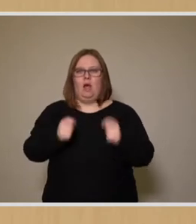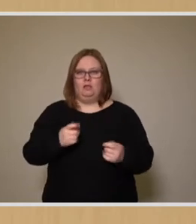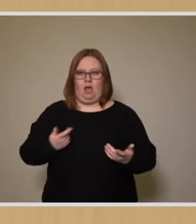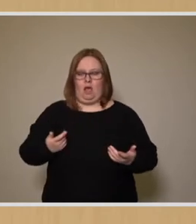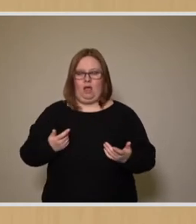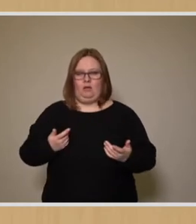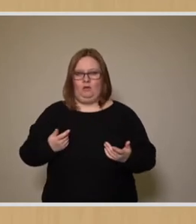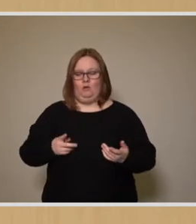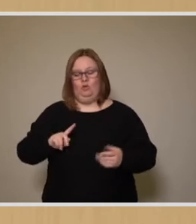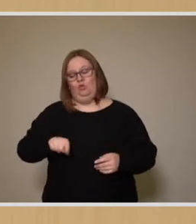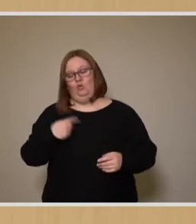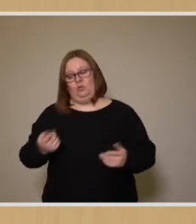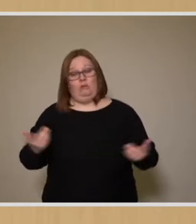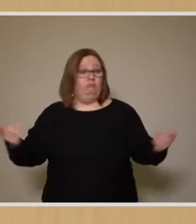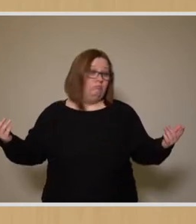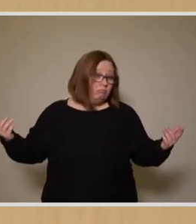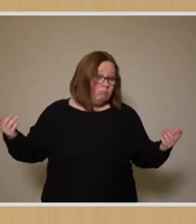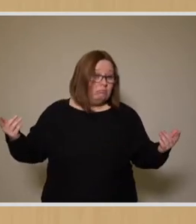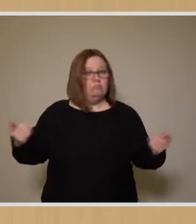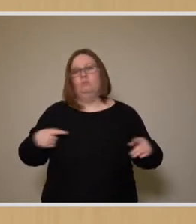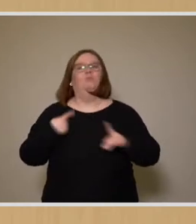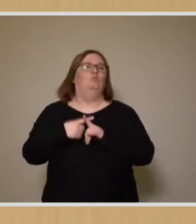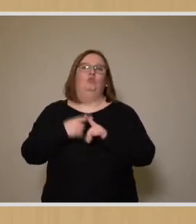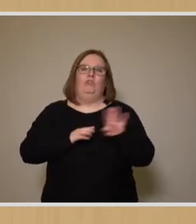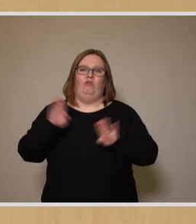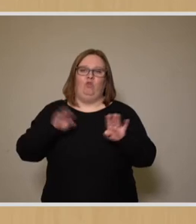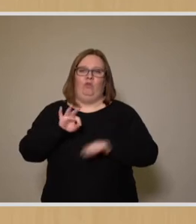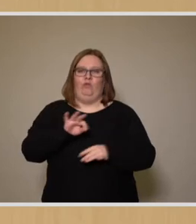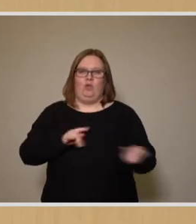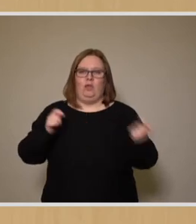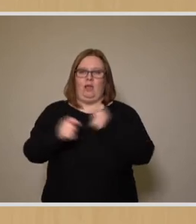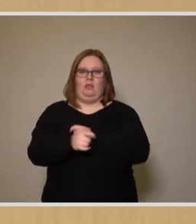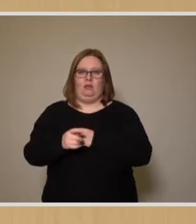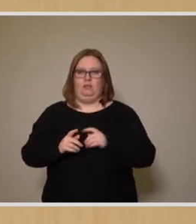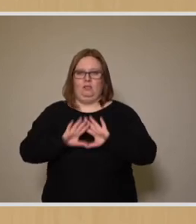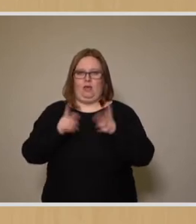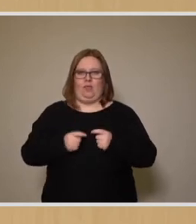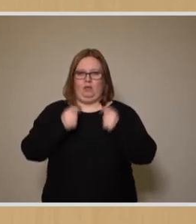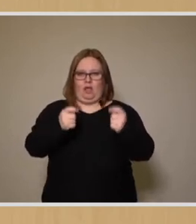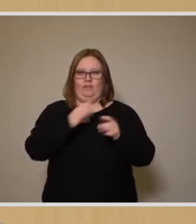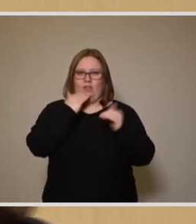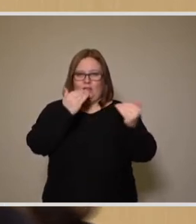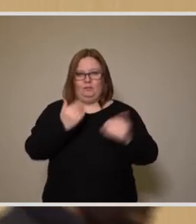und am Ende dann um ein positives Votum für den geänderten Gesamtantrag. Vielen Dank.